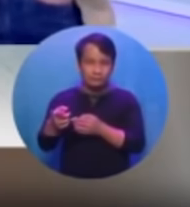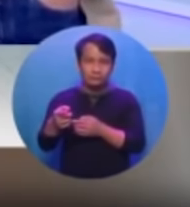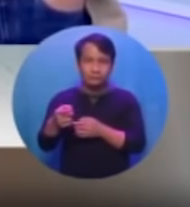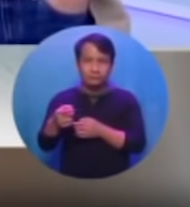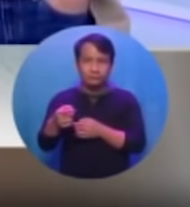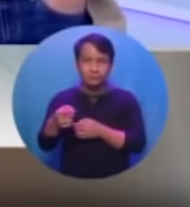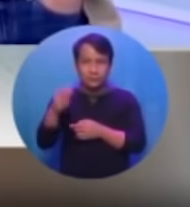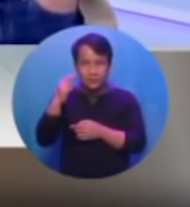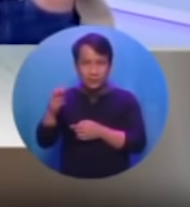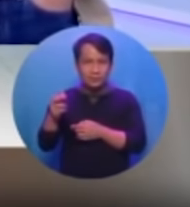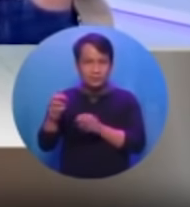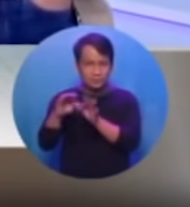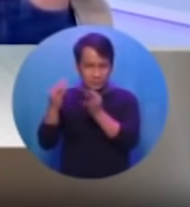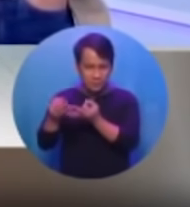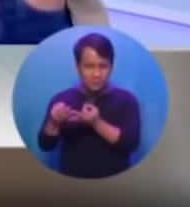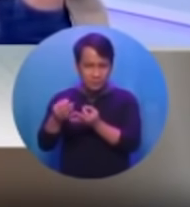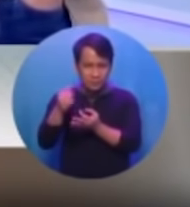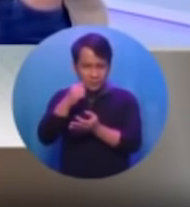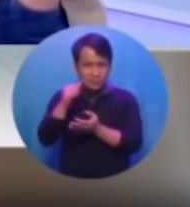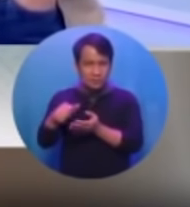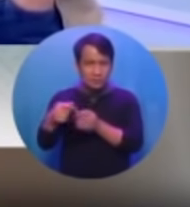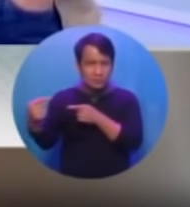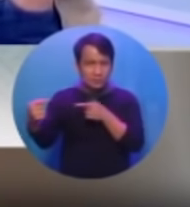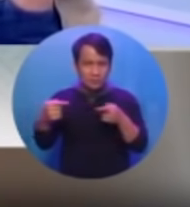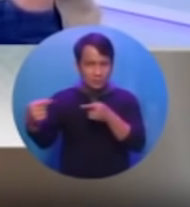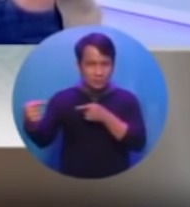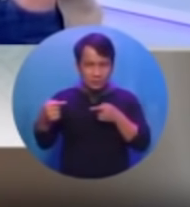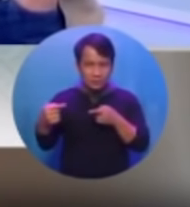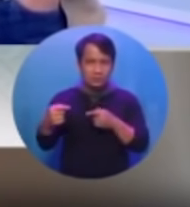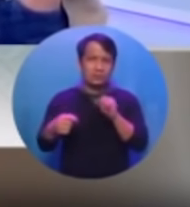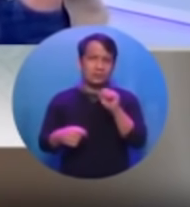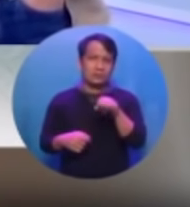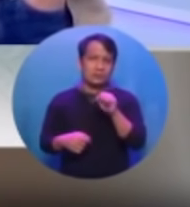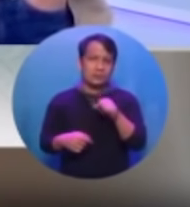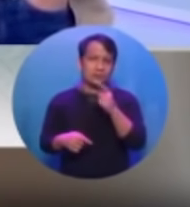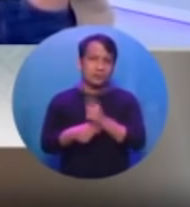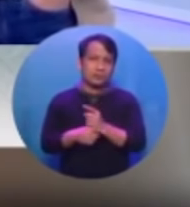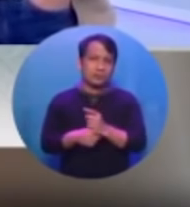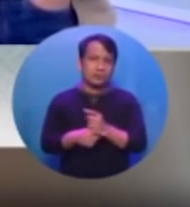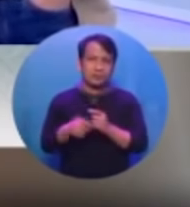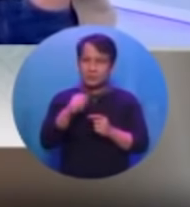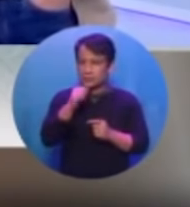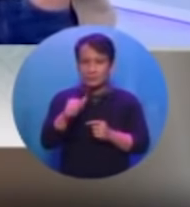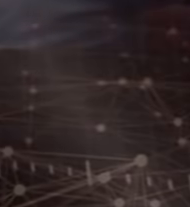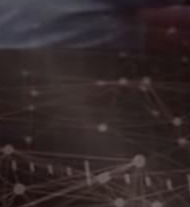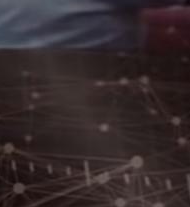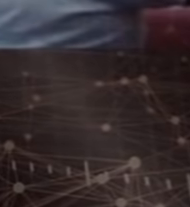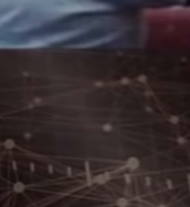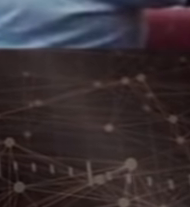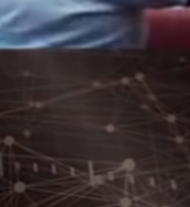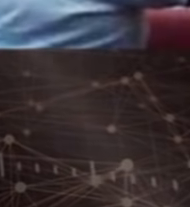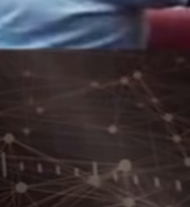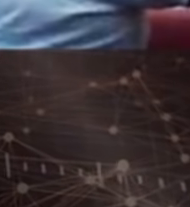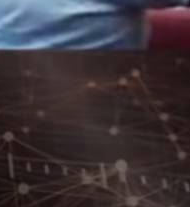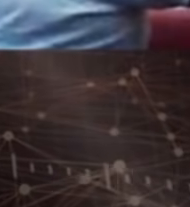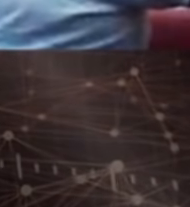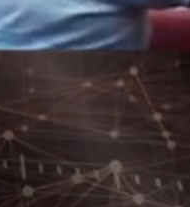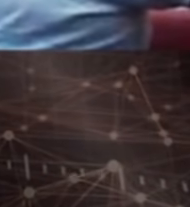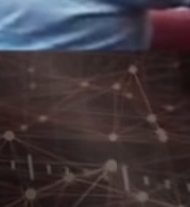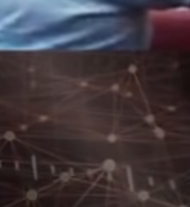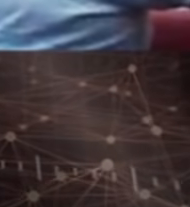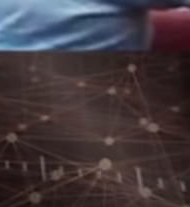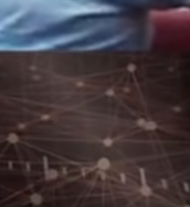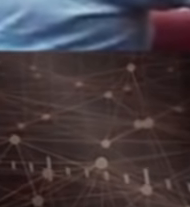si Nuesca, pati yung biyena niya, kinakaaway rin niya? Opo, hindi po sila okay-okay, pati po yung asawa niya, hindi po